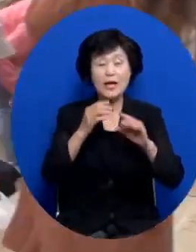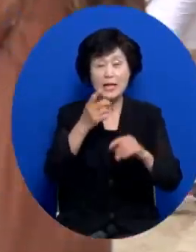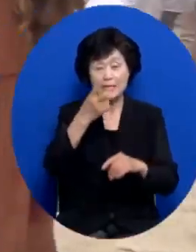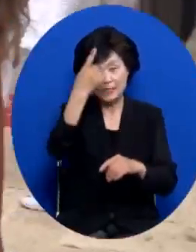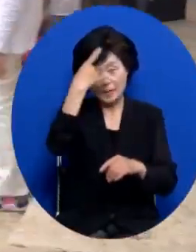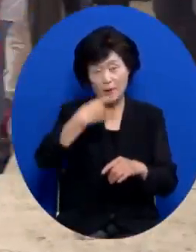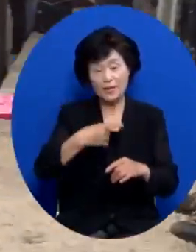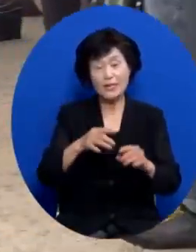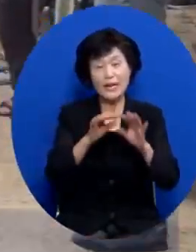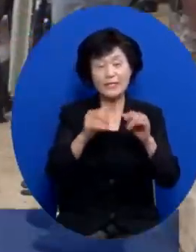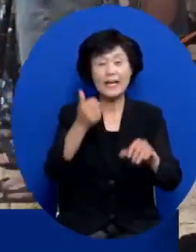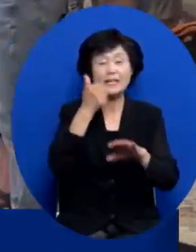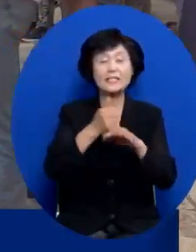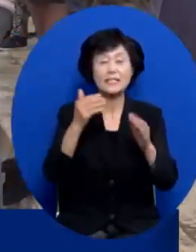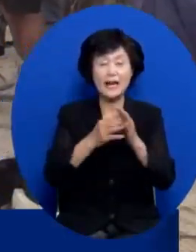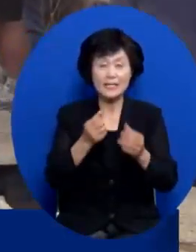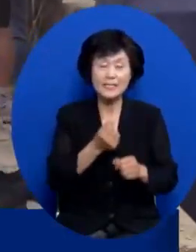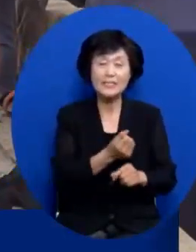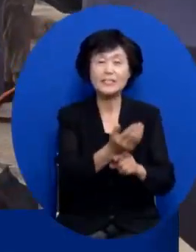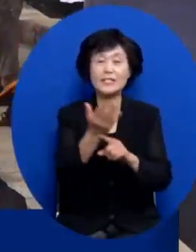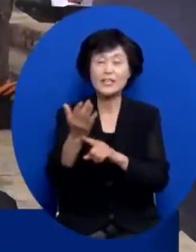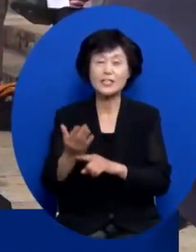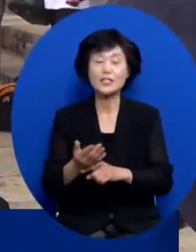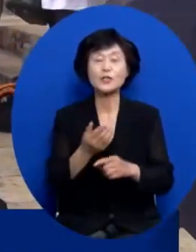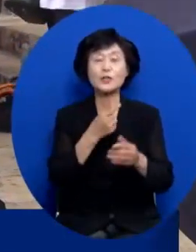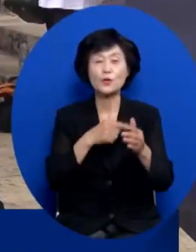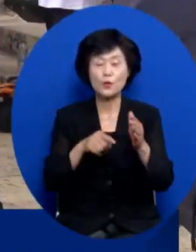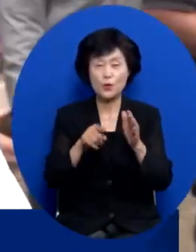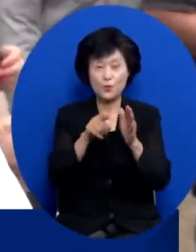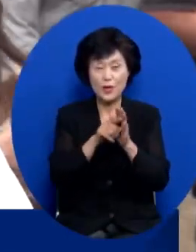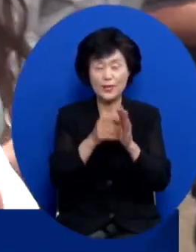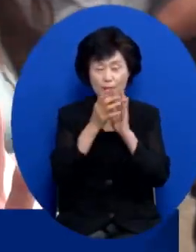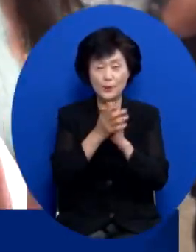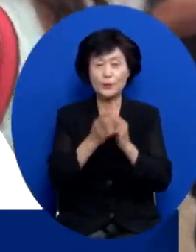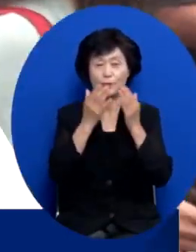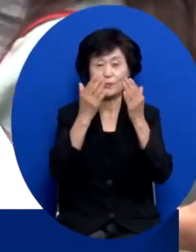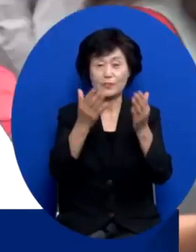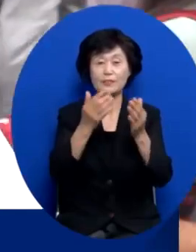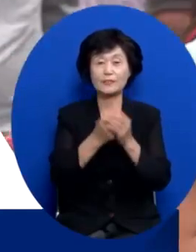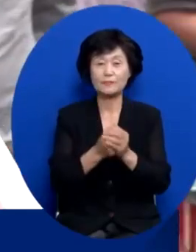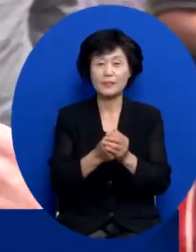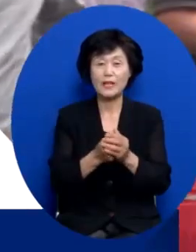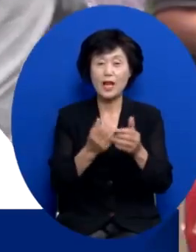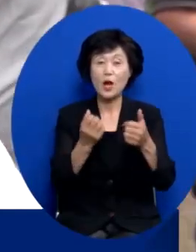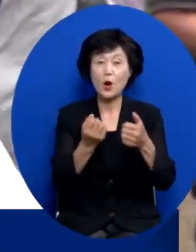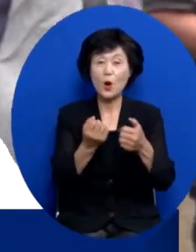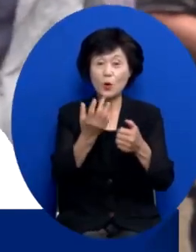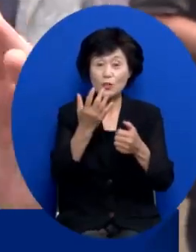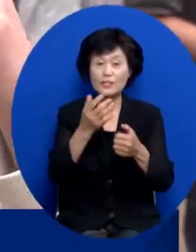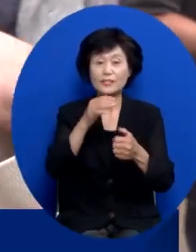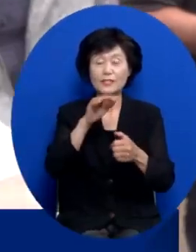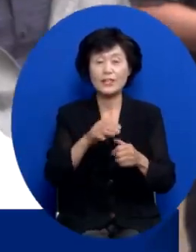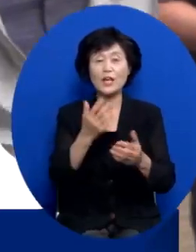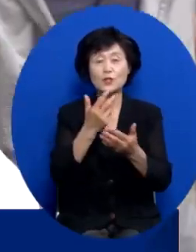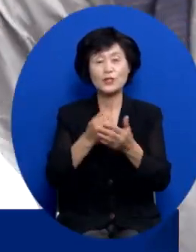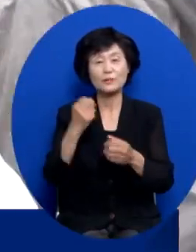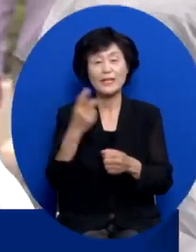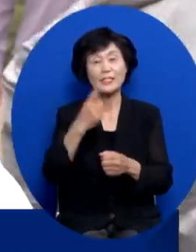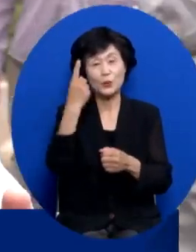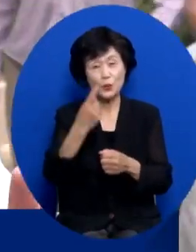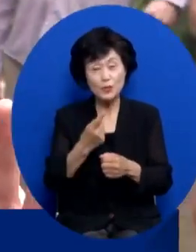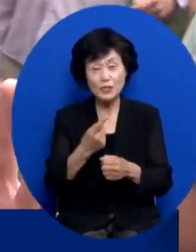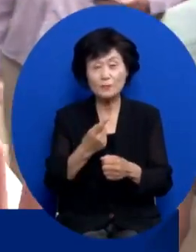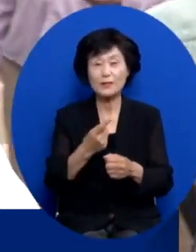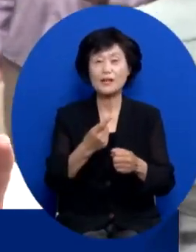기도했습니다. I believe it's such a breakthrough for the coming of the Lord. So I'm excited to keep worshiping on the streets and to keep carrying